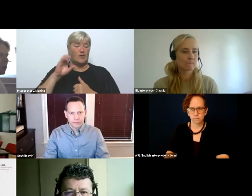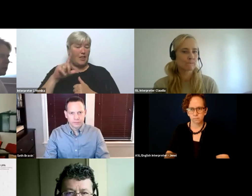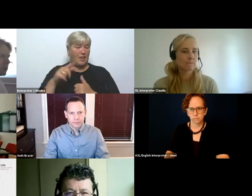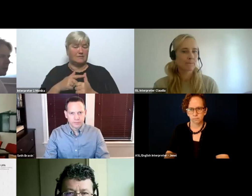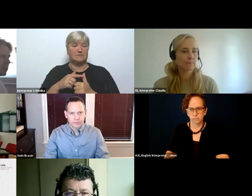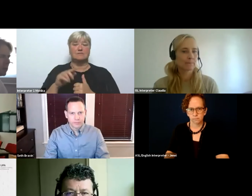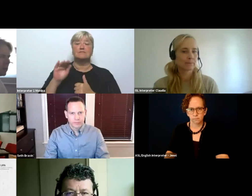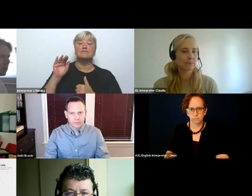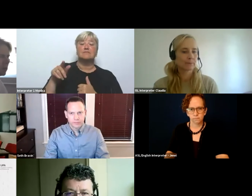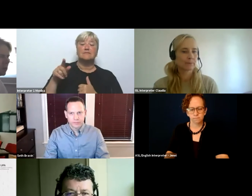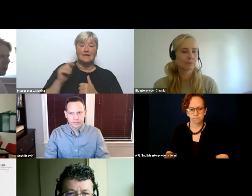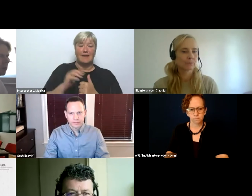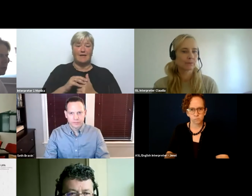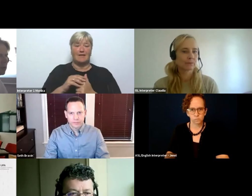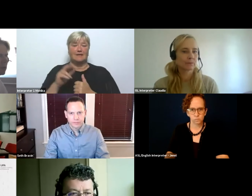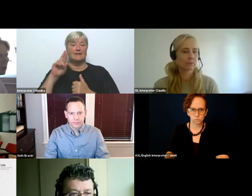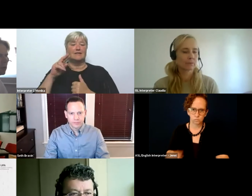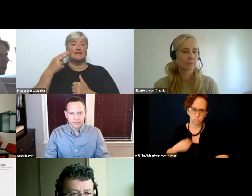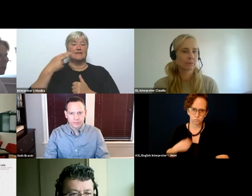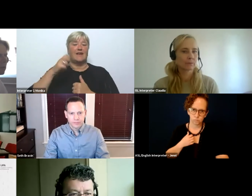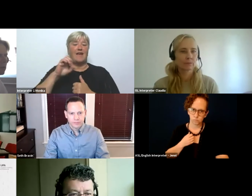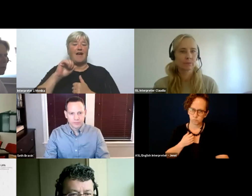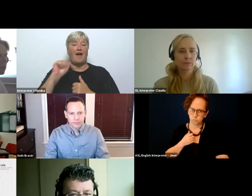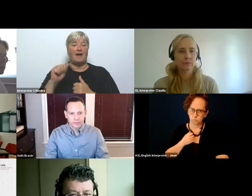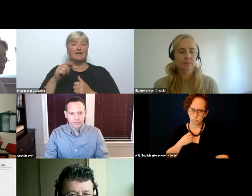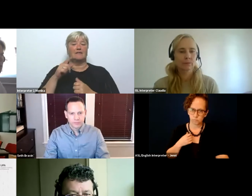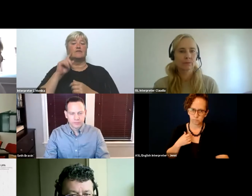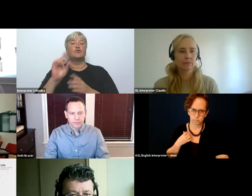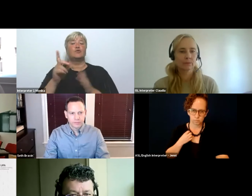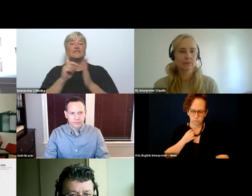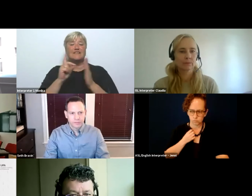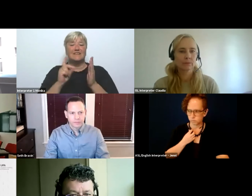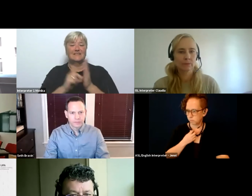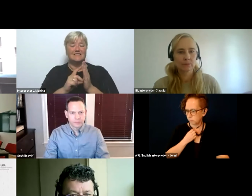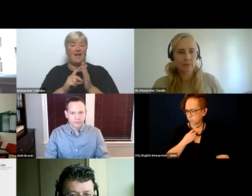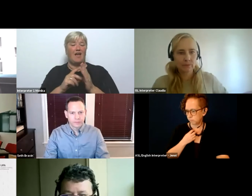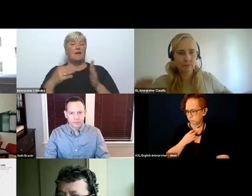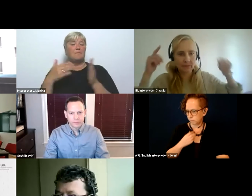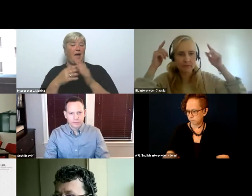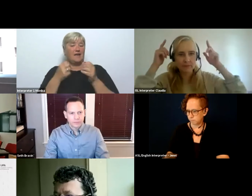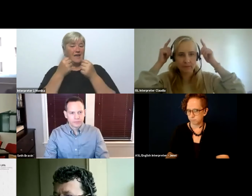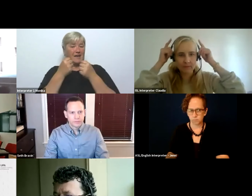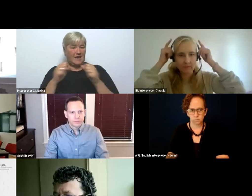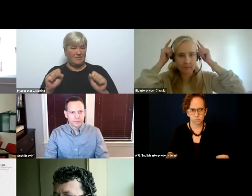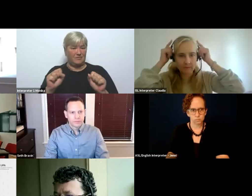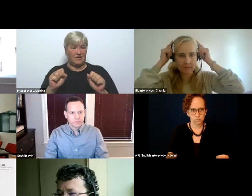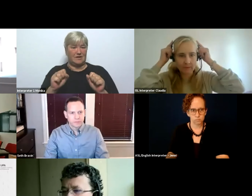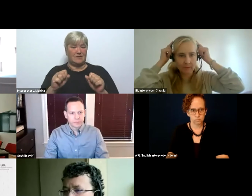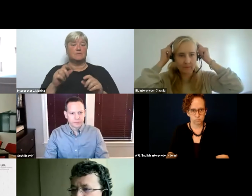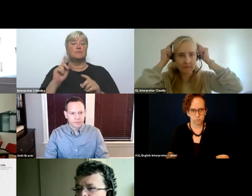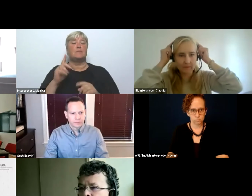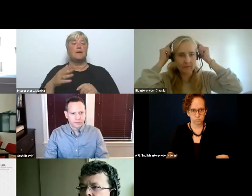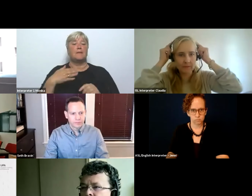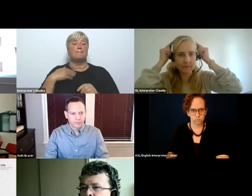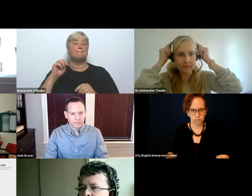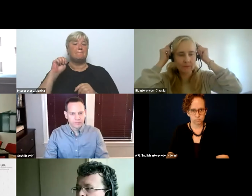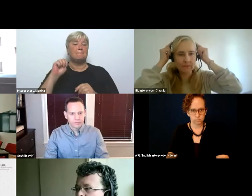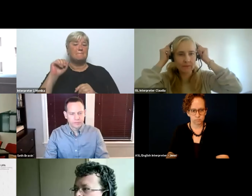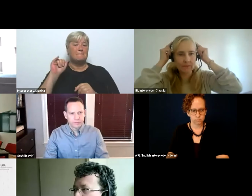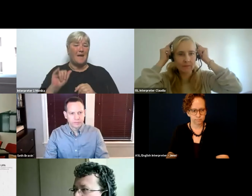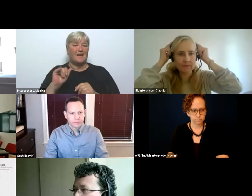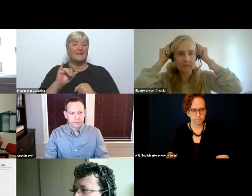ist die Rea. Und die Rea ist Expertin für digitale Barrierefreiheit und Web Accessibility bei MyAbility. Das ist ein